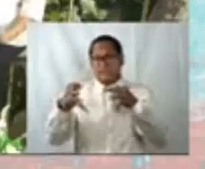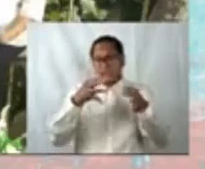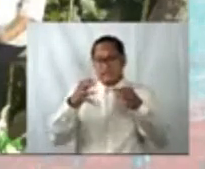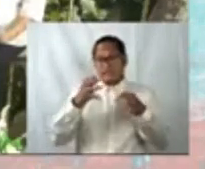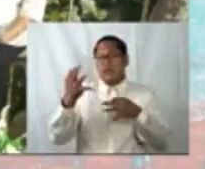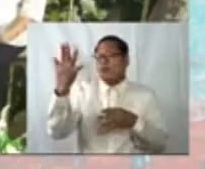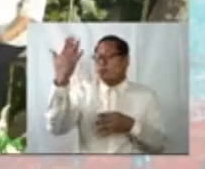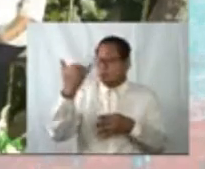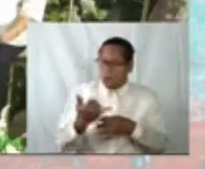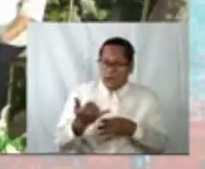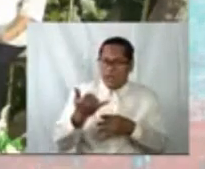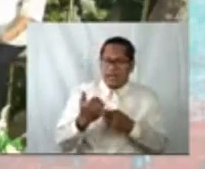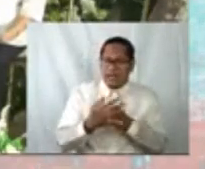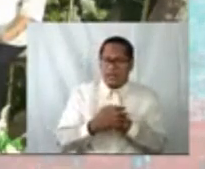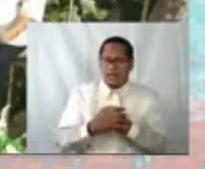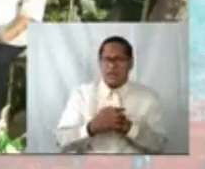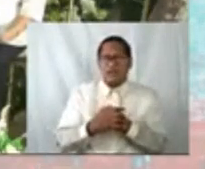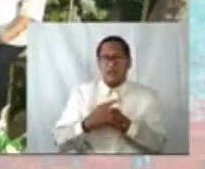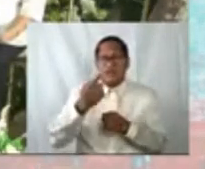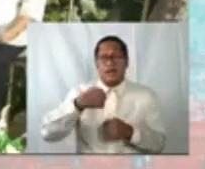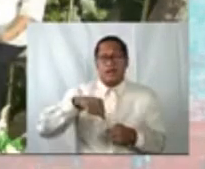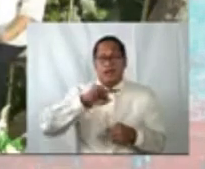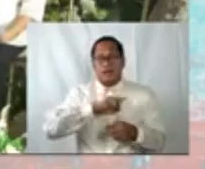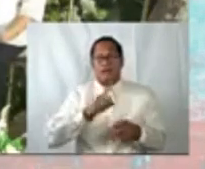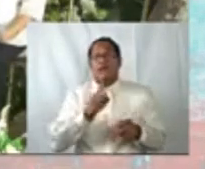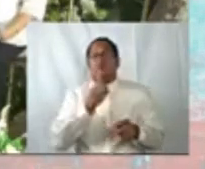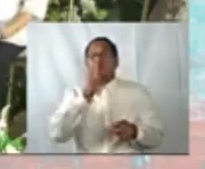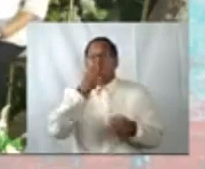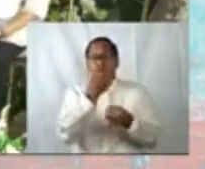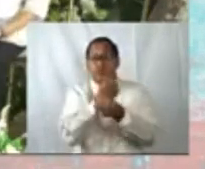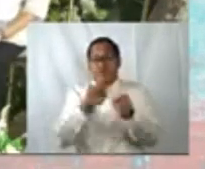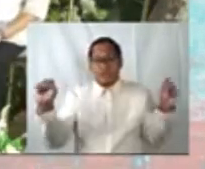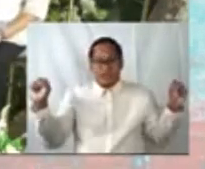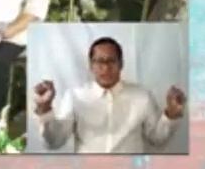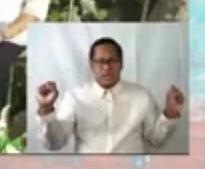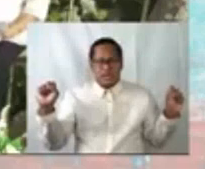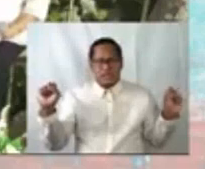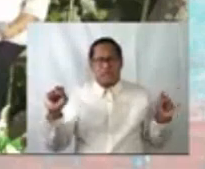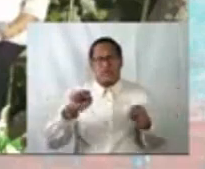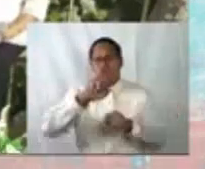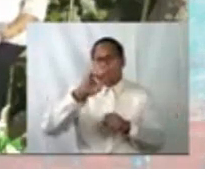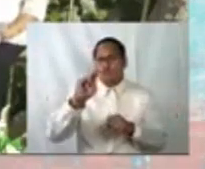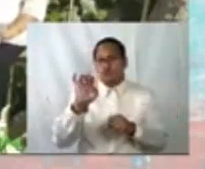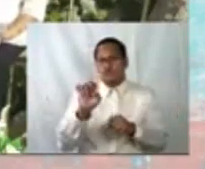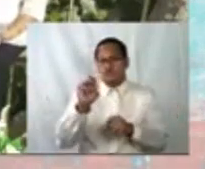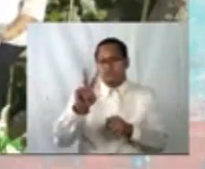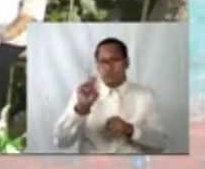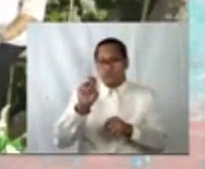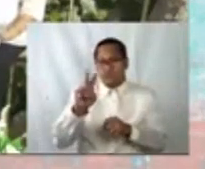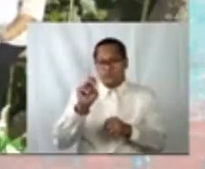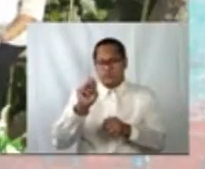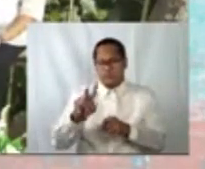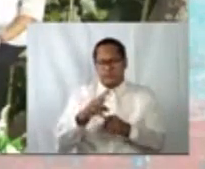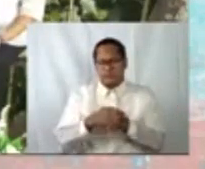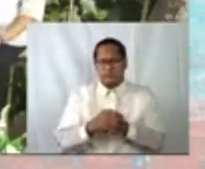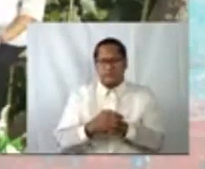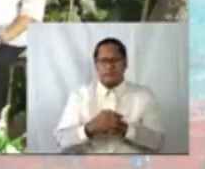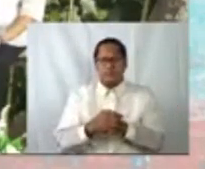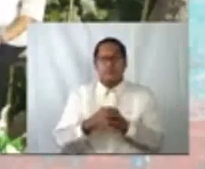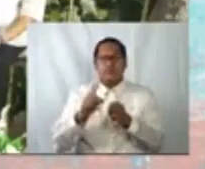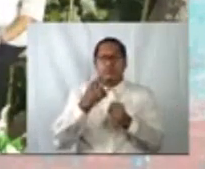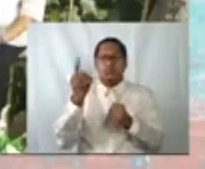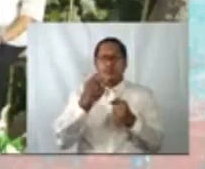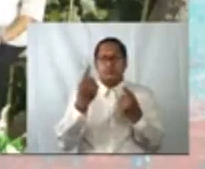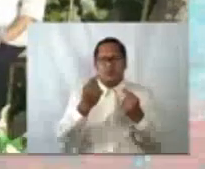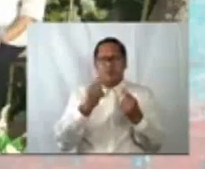nga ang ating tunay na kalayaan nga po ay June 12 na inagaw lamang